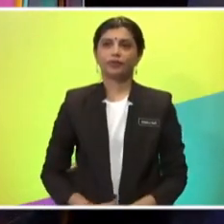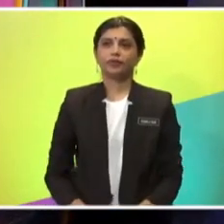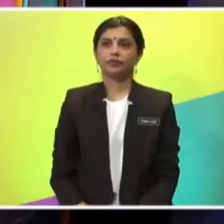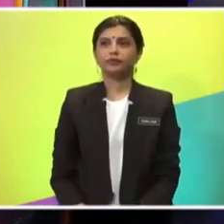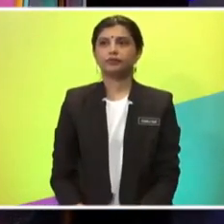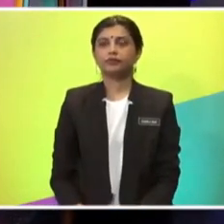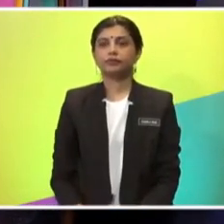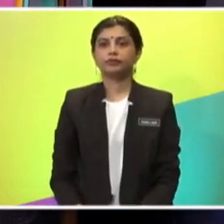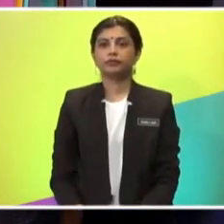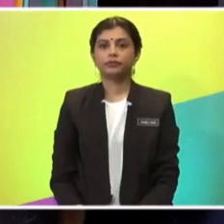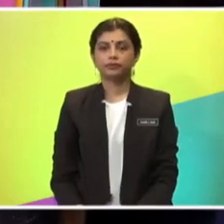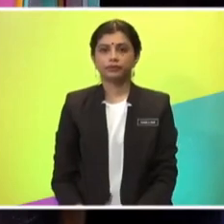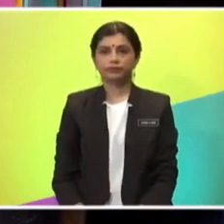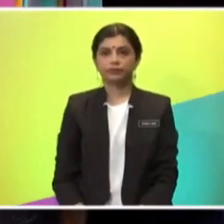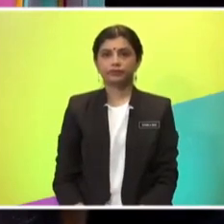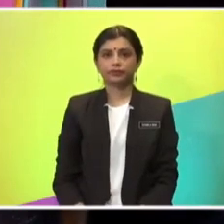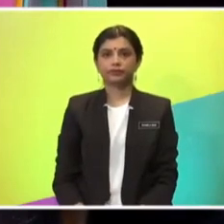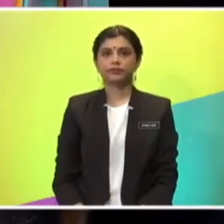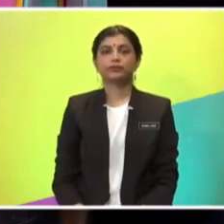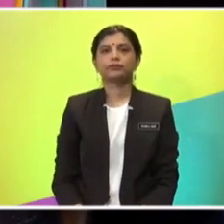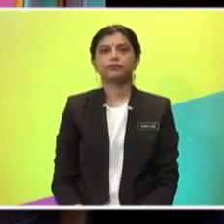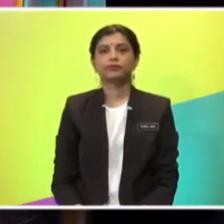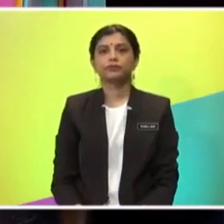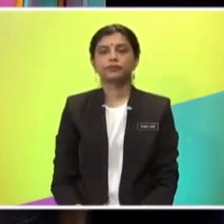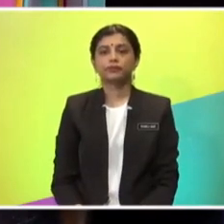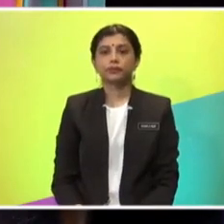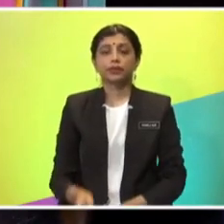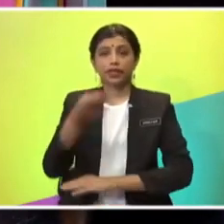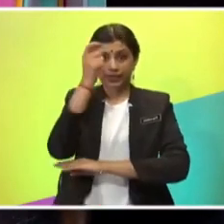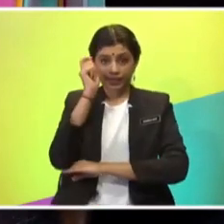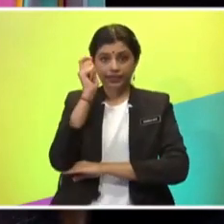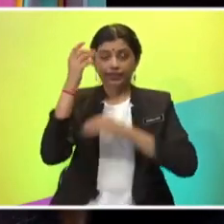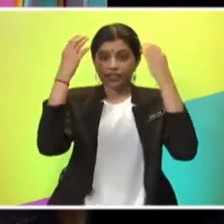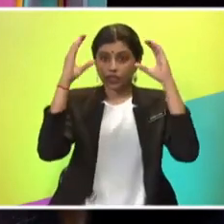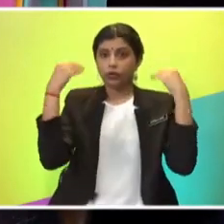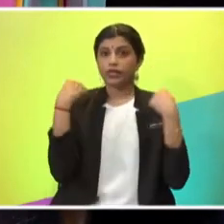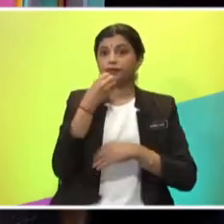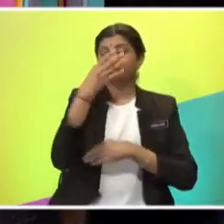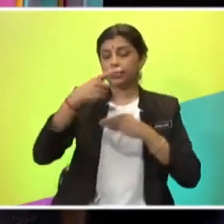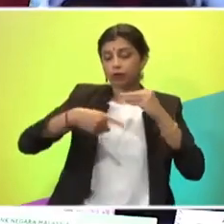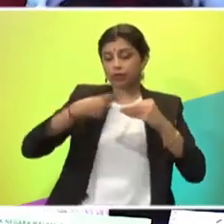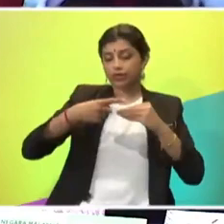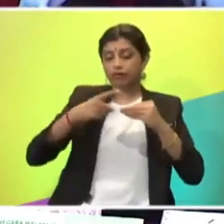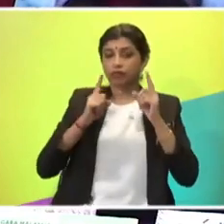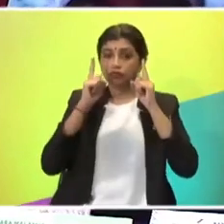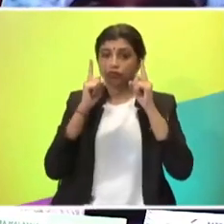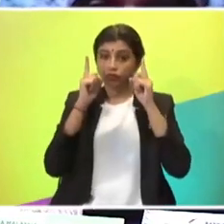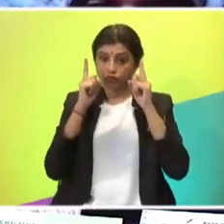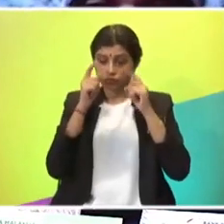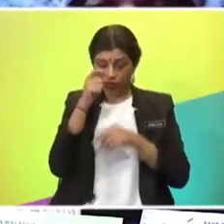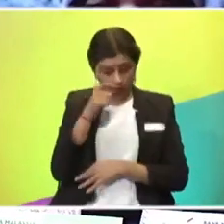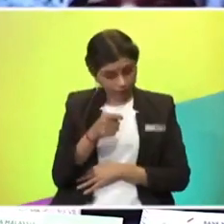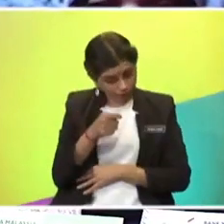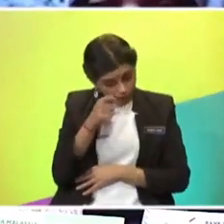tadi sempat saya tanyakan soalan. Saya tinggalkan soalan tu cikgu. Sebenarnya kita ada tadi cikgu sebut portable digital magnifier. So bagaimanakah dan